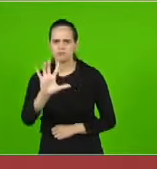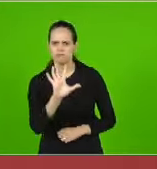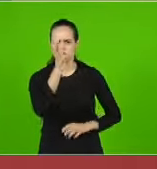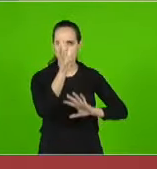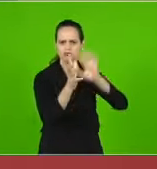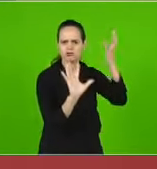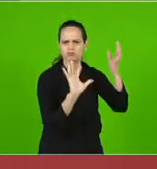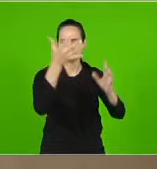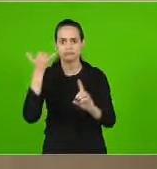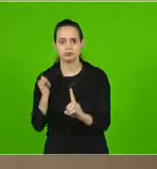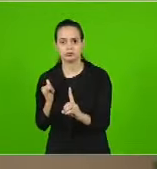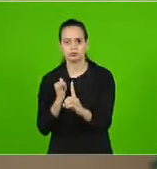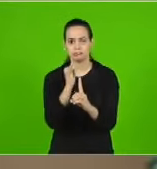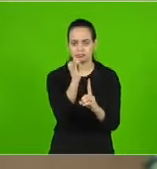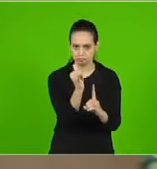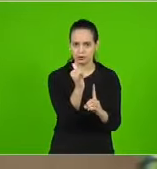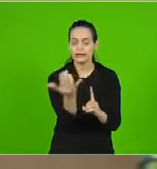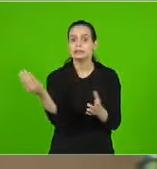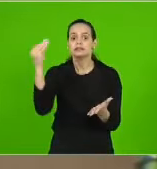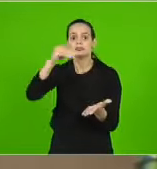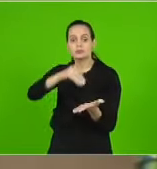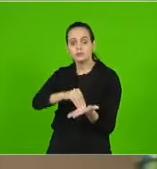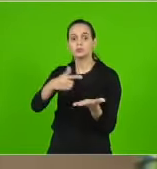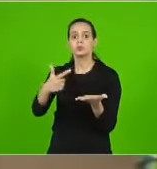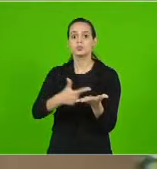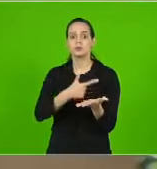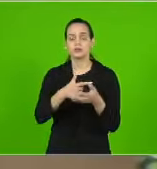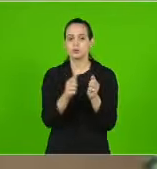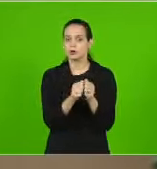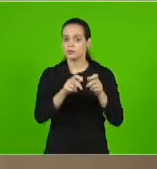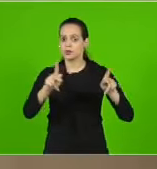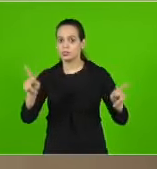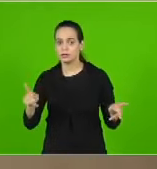Знамений, которые находятся в книге Откровений.